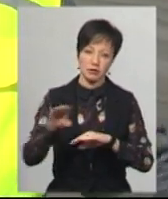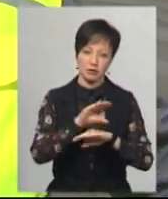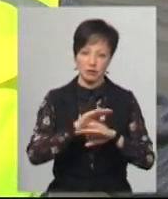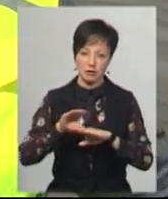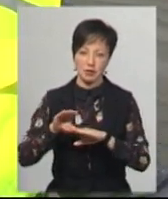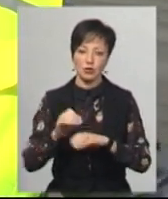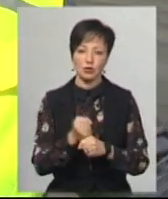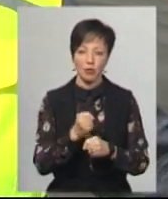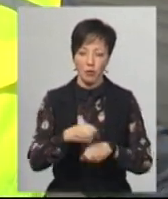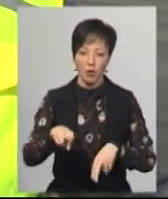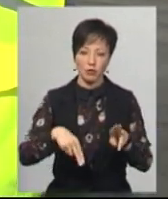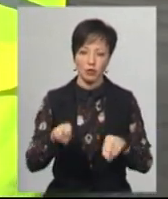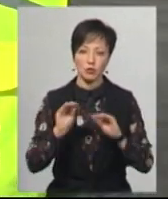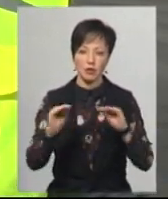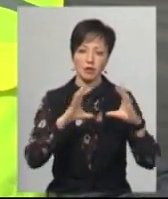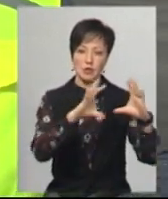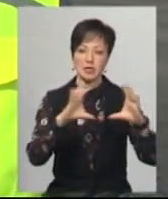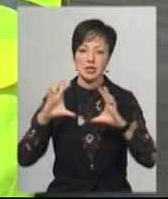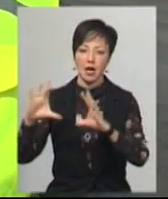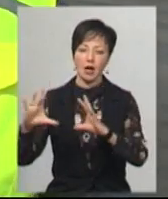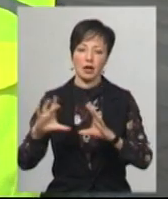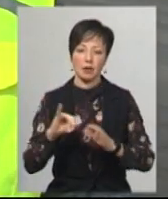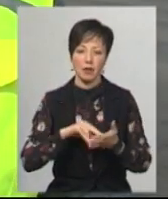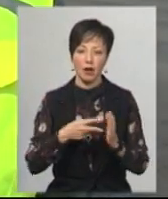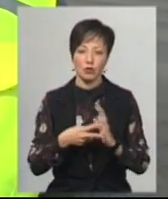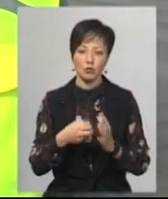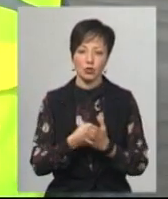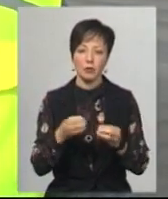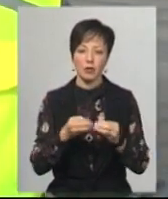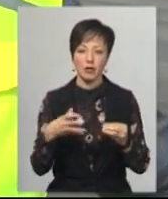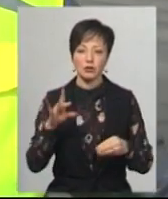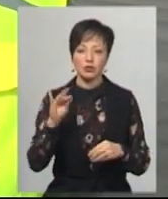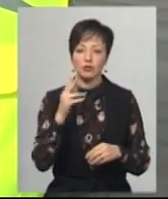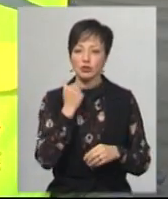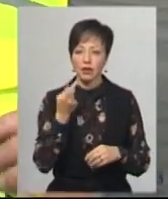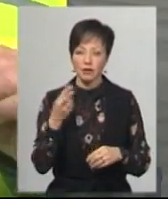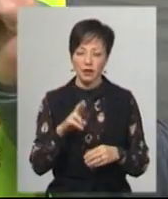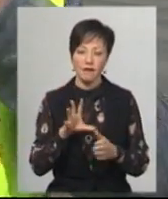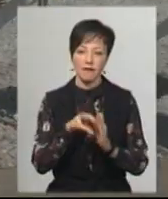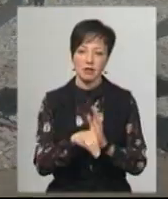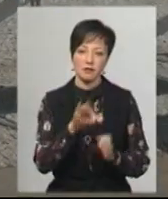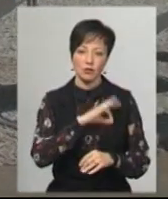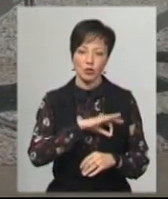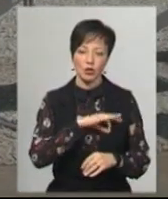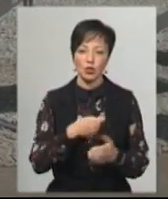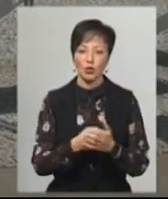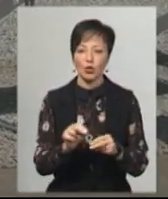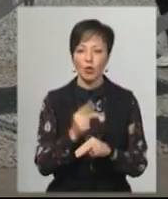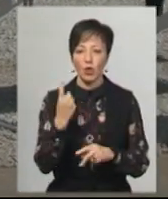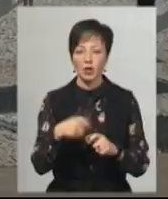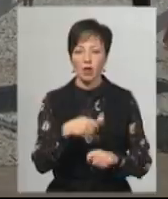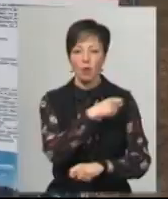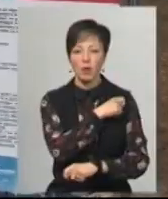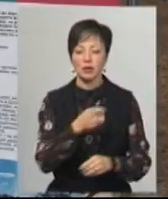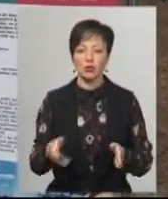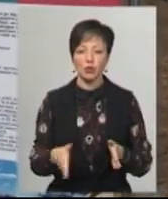шар, зробимо розмітку, поставимо знаки і плануємо до 15 червня ввести її в експлуатацію. До ремонту 1 кілометра